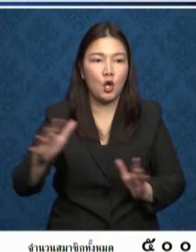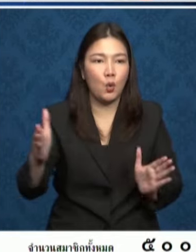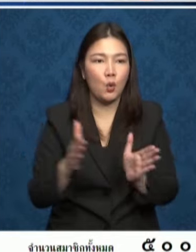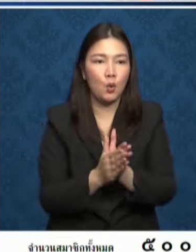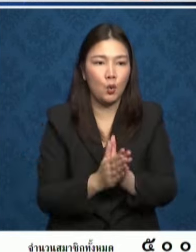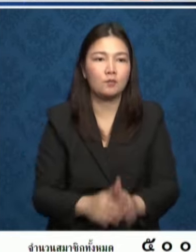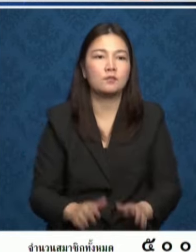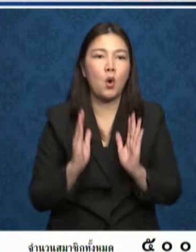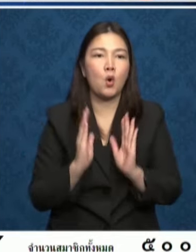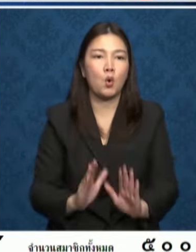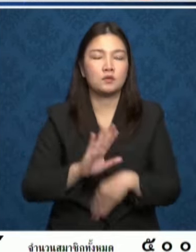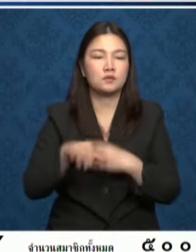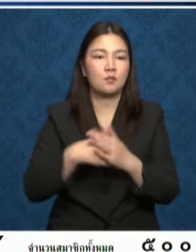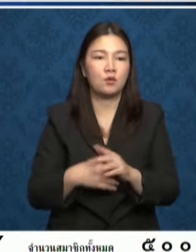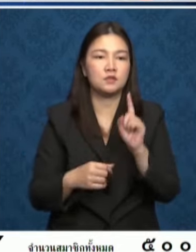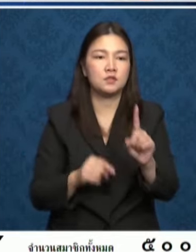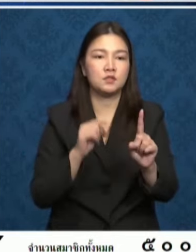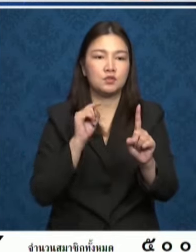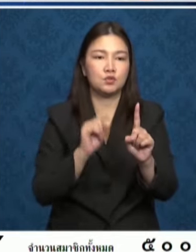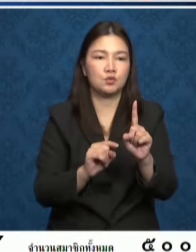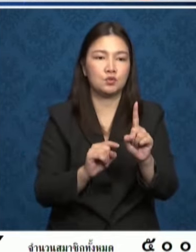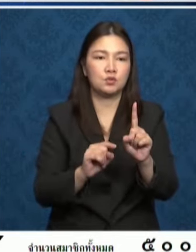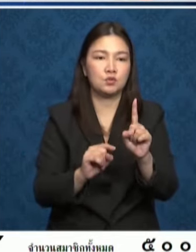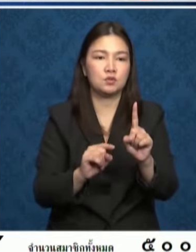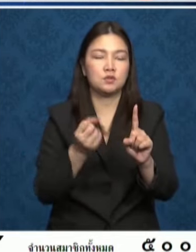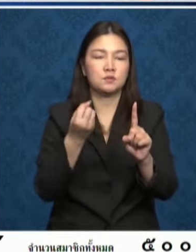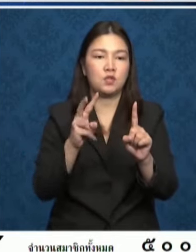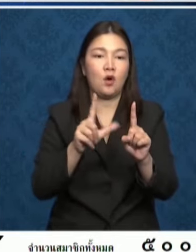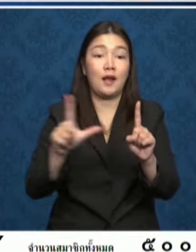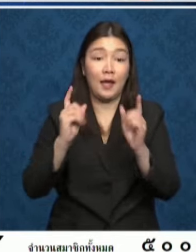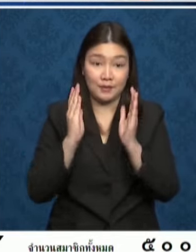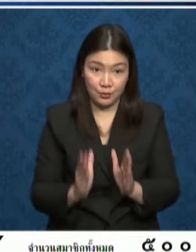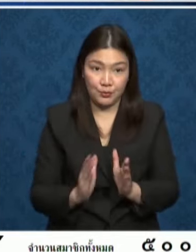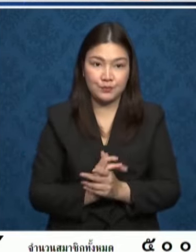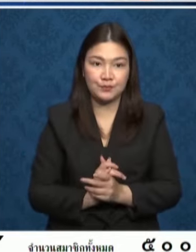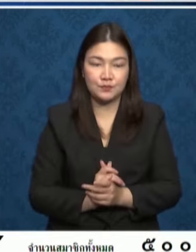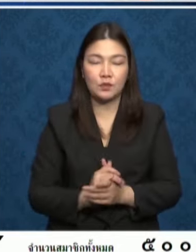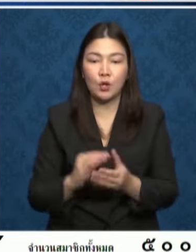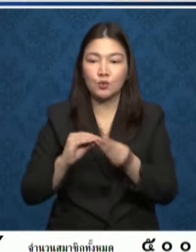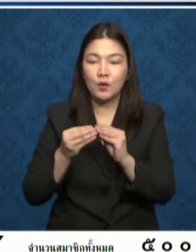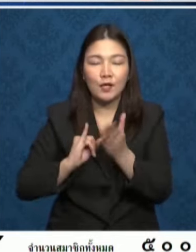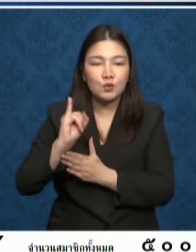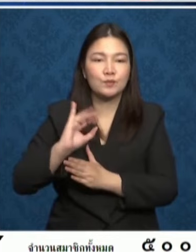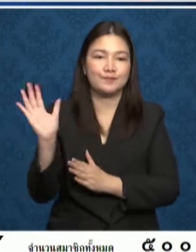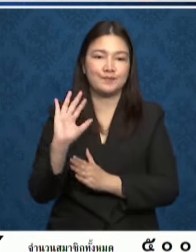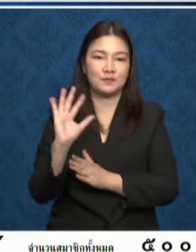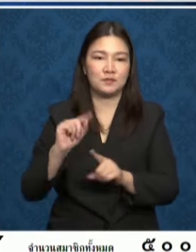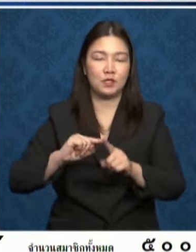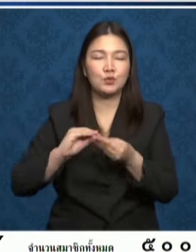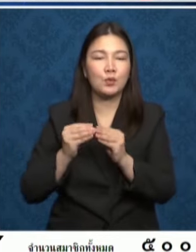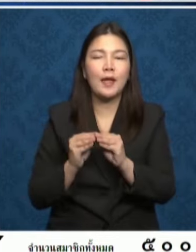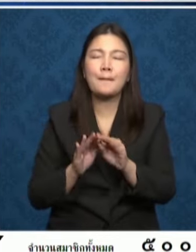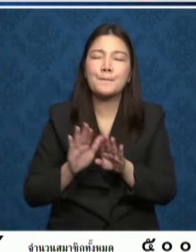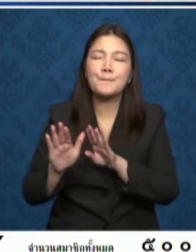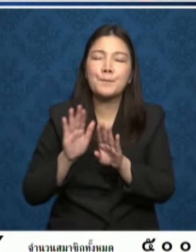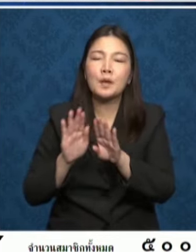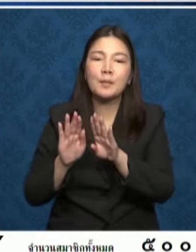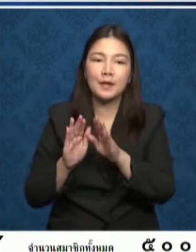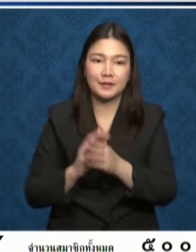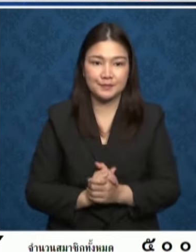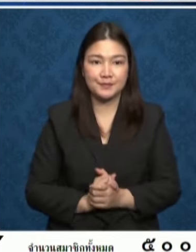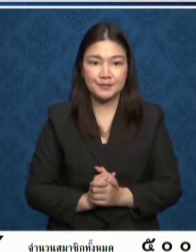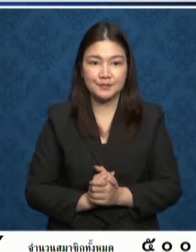1.12ล้านคนอันนี้ก็ยังไม่ได้เป็นตัวเลขที่ถูกต้องเสียเลยทีเดียวแต่อย่างน้อยนะครับอย่างน้อยก็คือประมาณเท่า